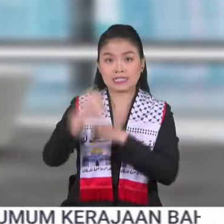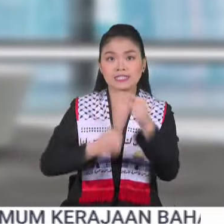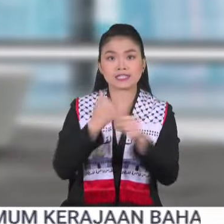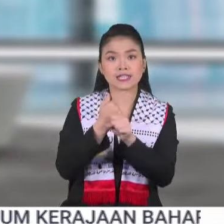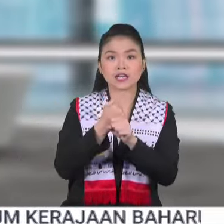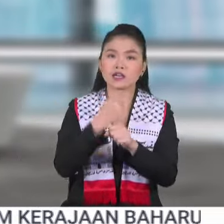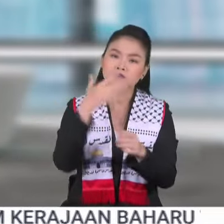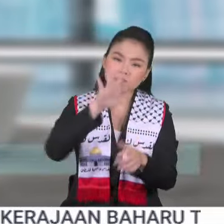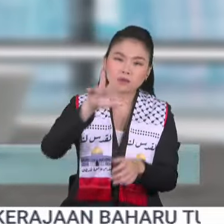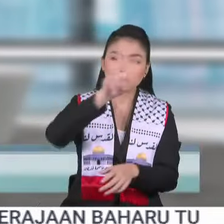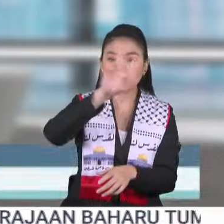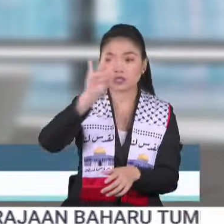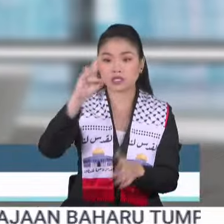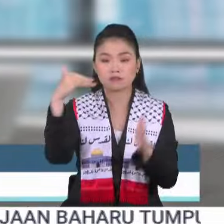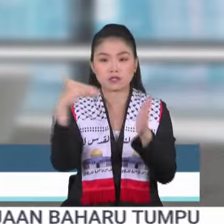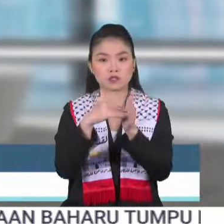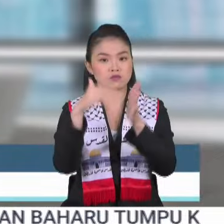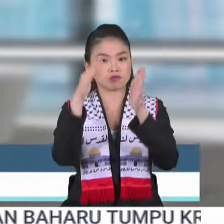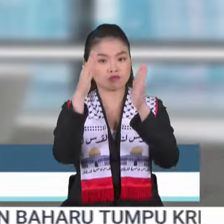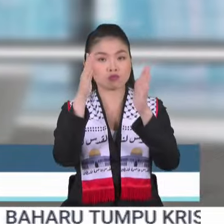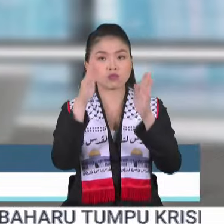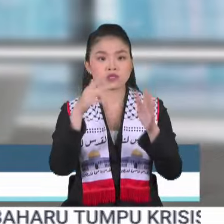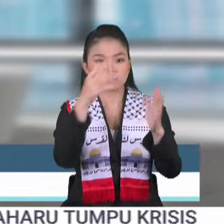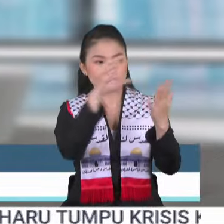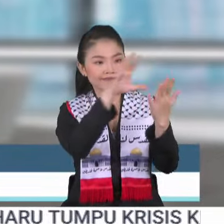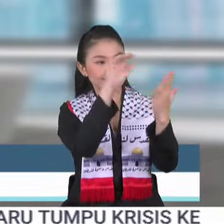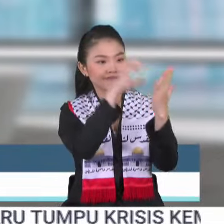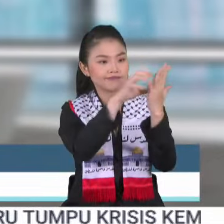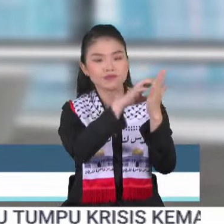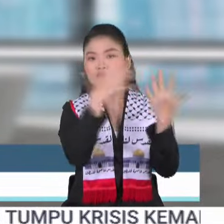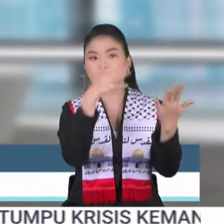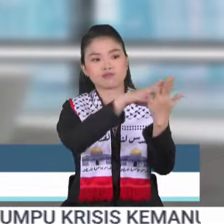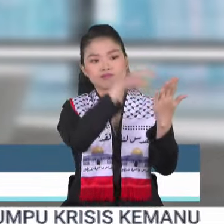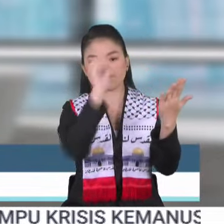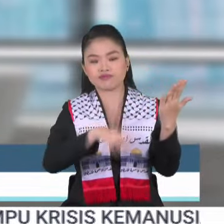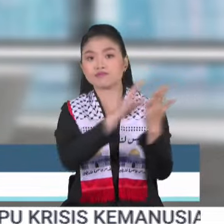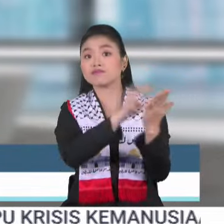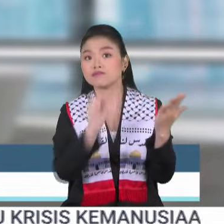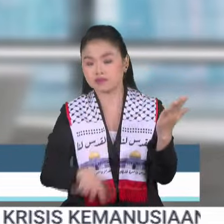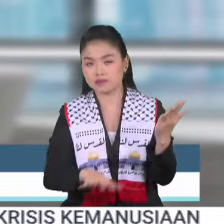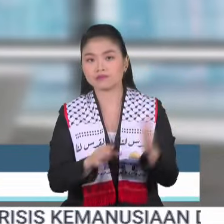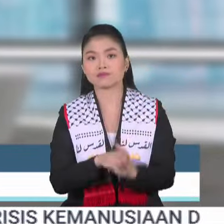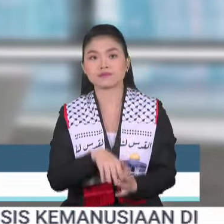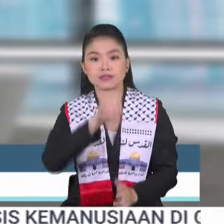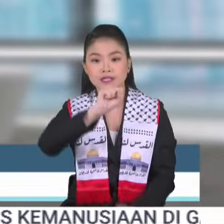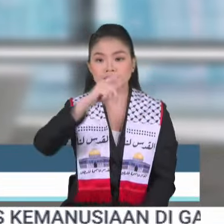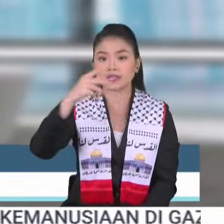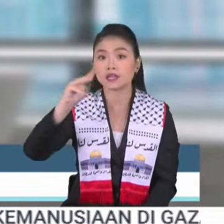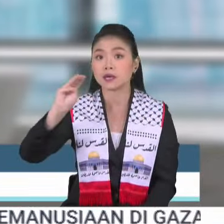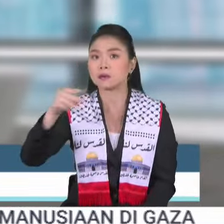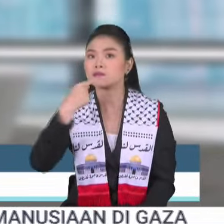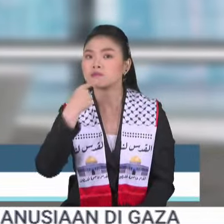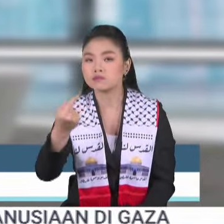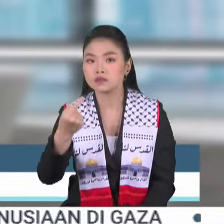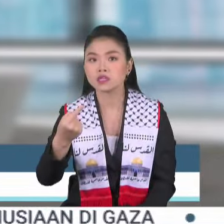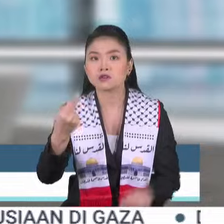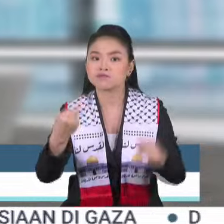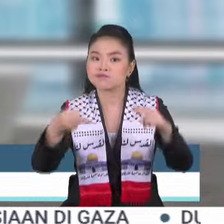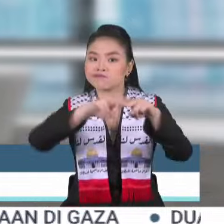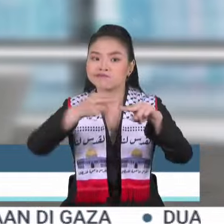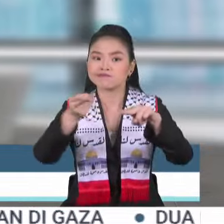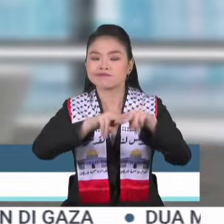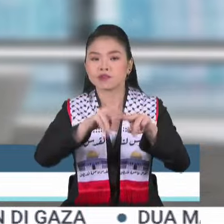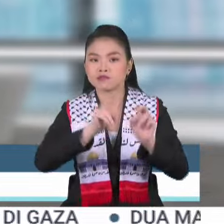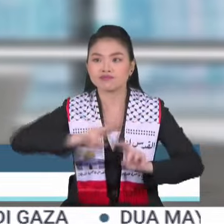kandungan diturunkan. Dedah Suruhanjaya Komunikasi dan Multimedia Malaysia SKMM terdapat peningkatan ketara kandungan memudaratkan